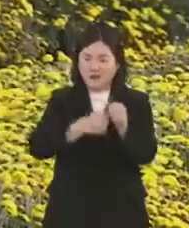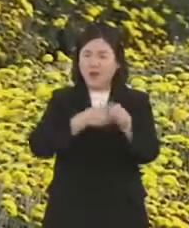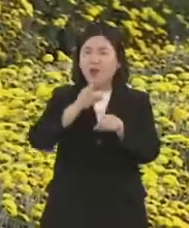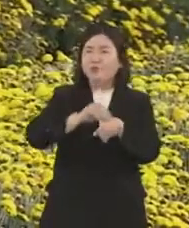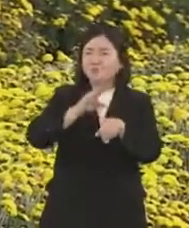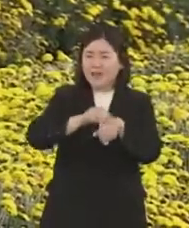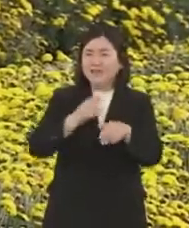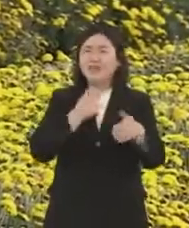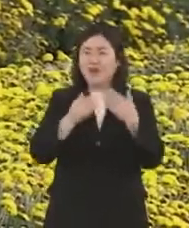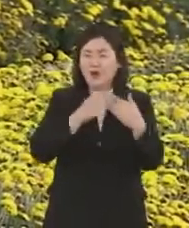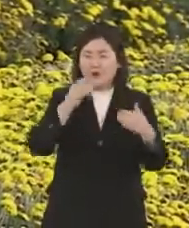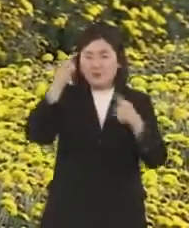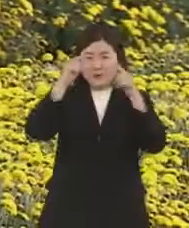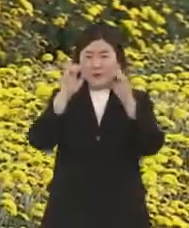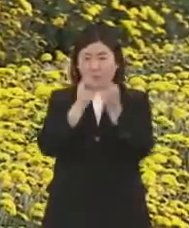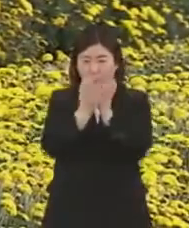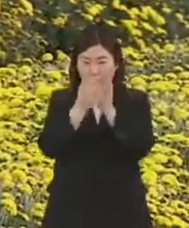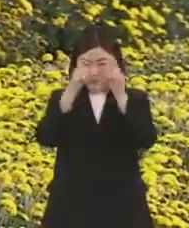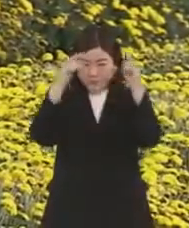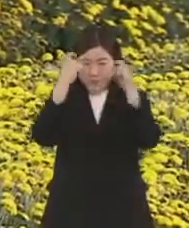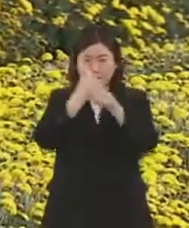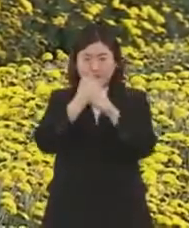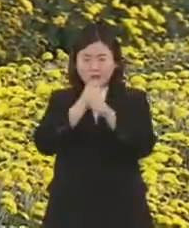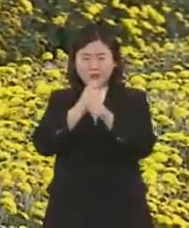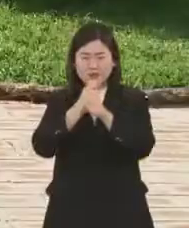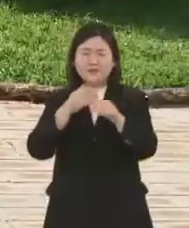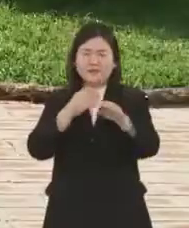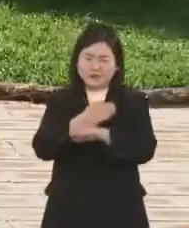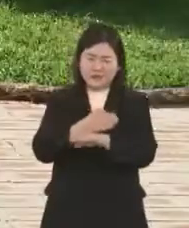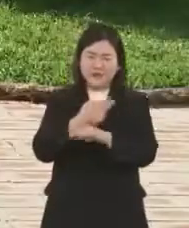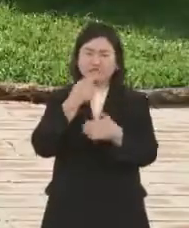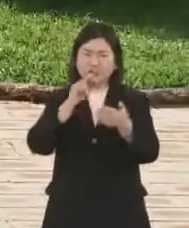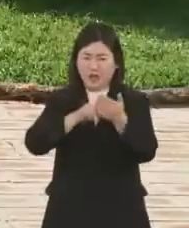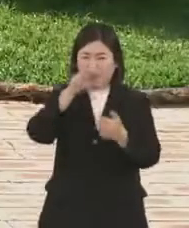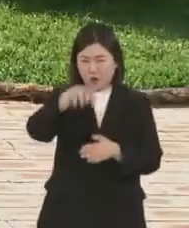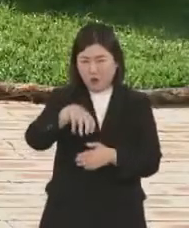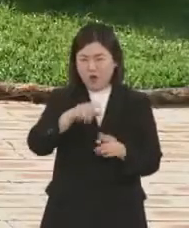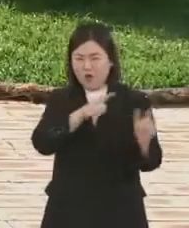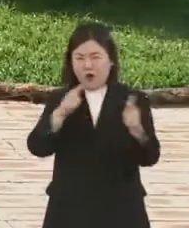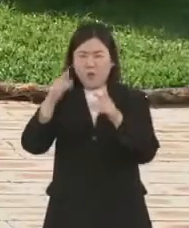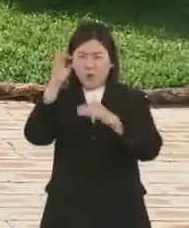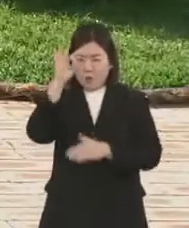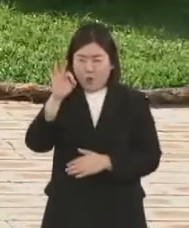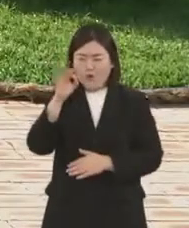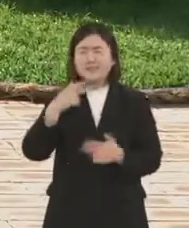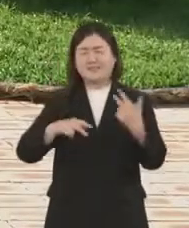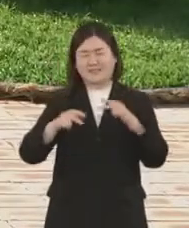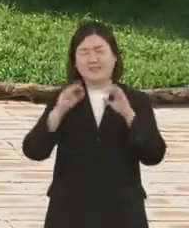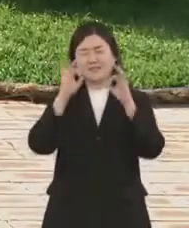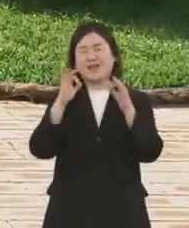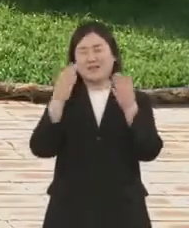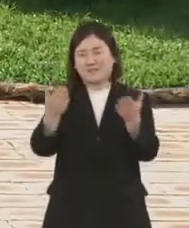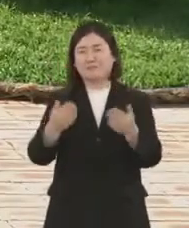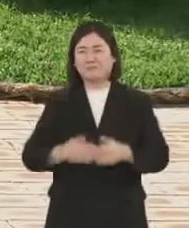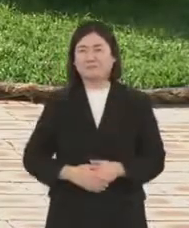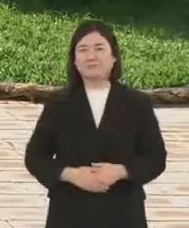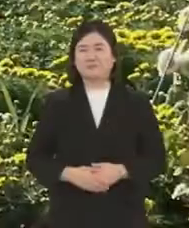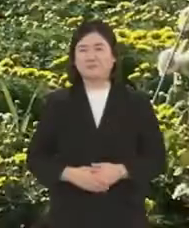천연 염색체험 화관 만들기 느린 우체통 소원지쓰게 등 풍성한 볼거리와 즐길 거리가 제공됩니다